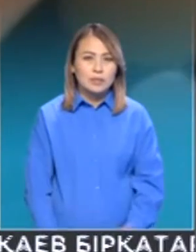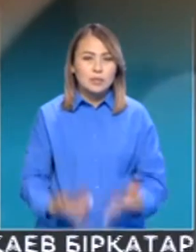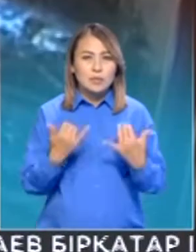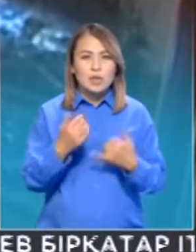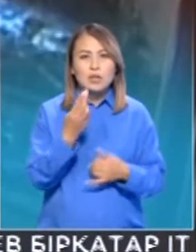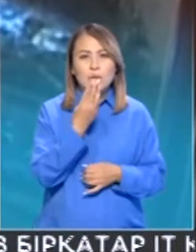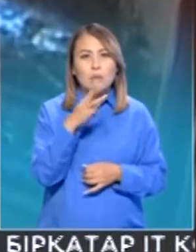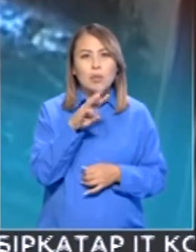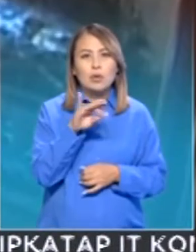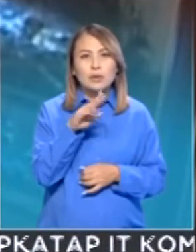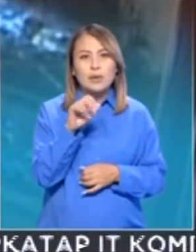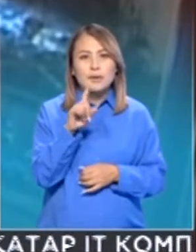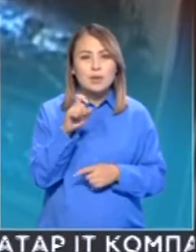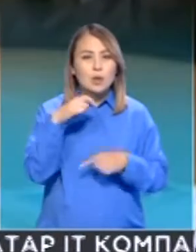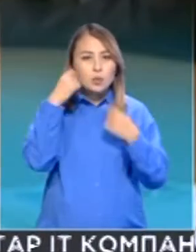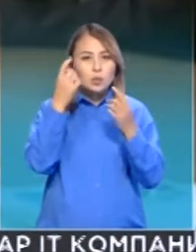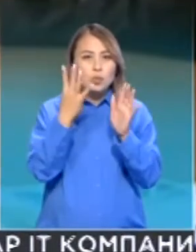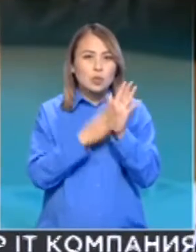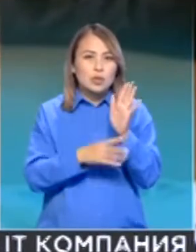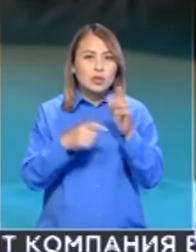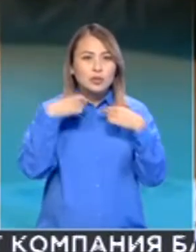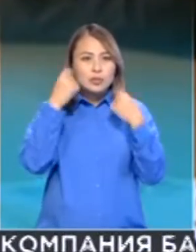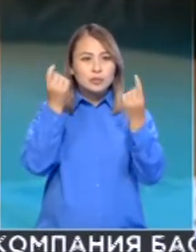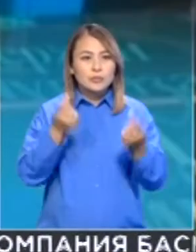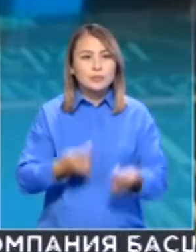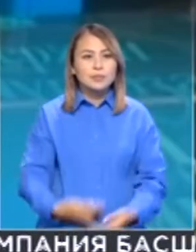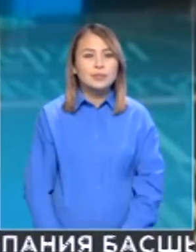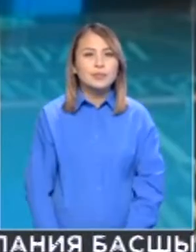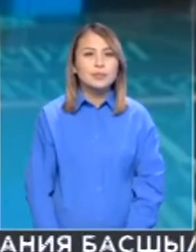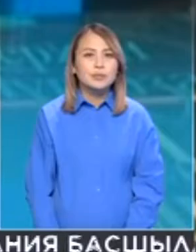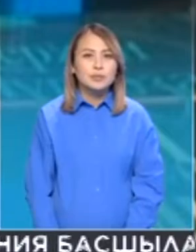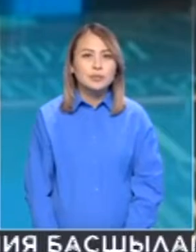Бүгін Шерхан Мұртазаның туғанына 90 жыл.